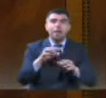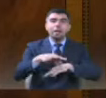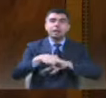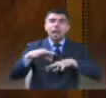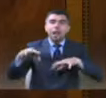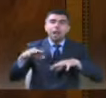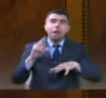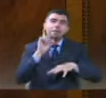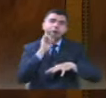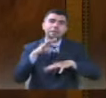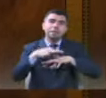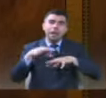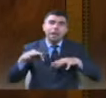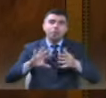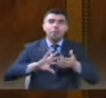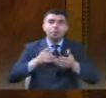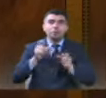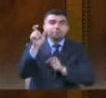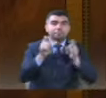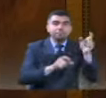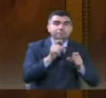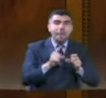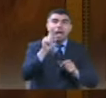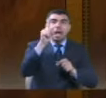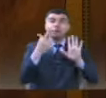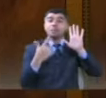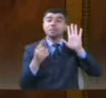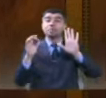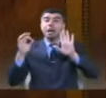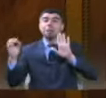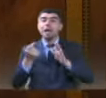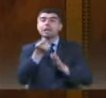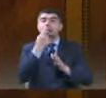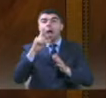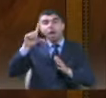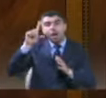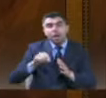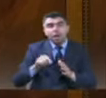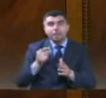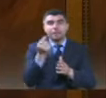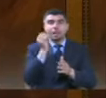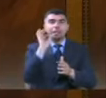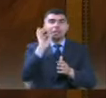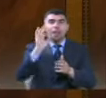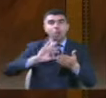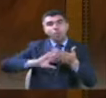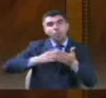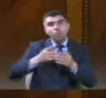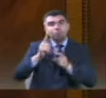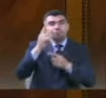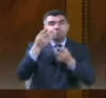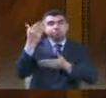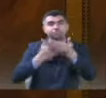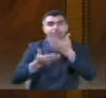المطلقات وتخفيض أثمنات أزيادة من 1700 دواء وتخصيص ما يفوق 50% من الميزانية العامة